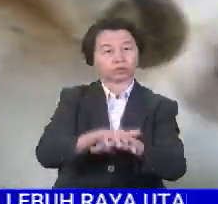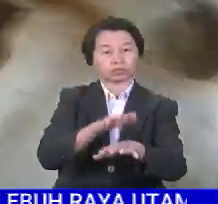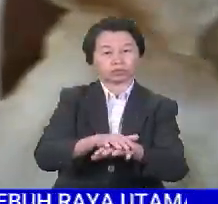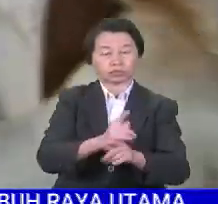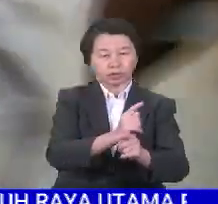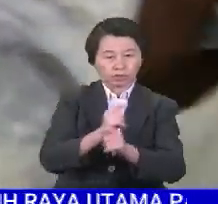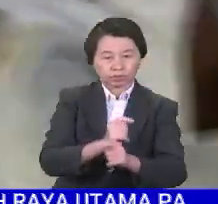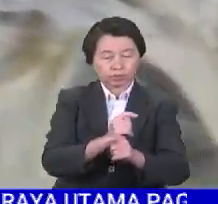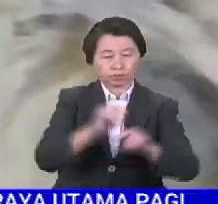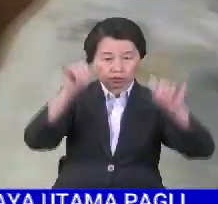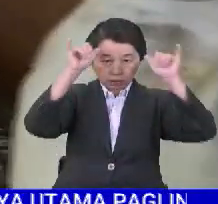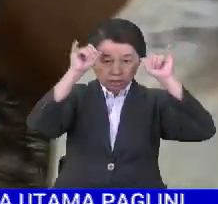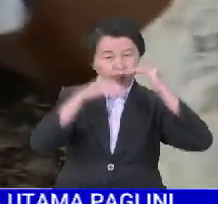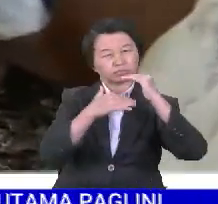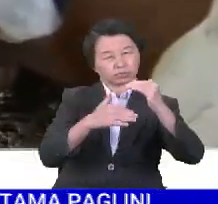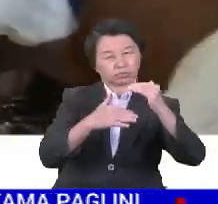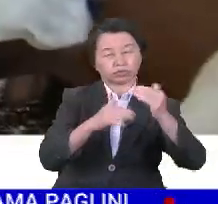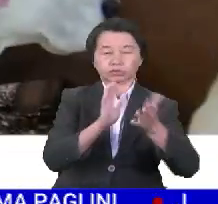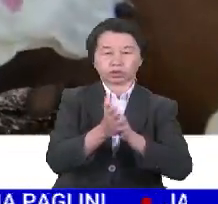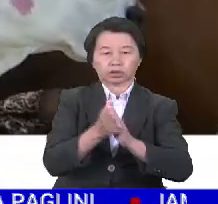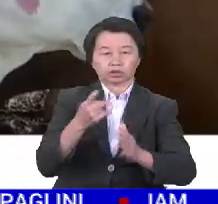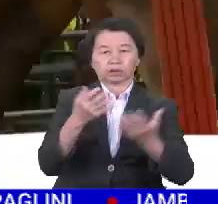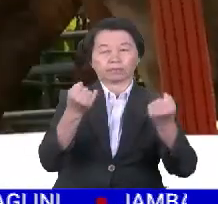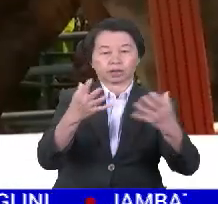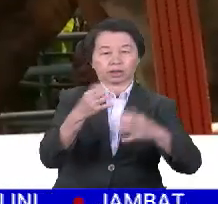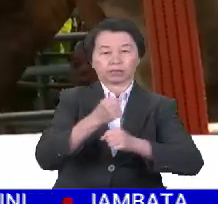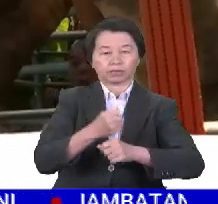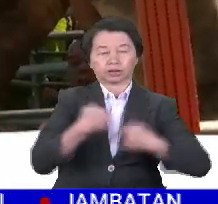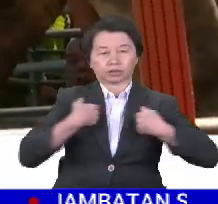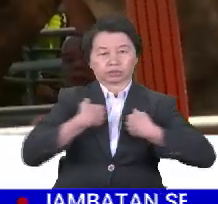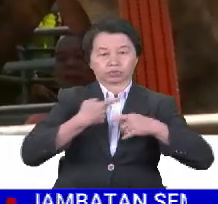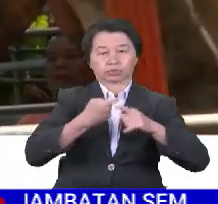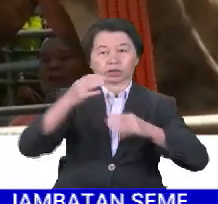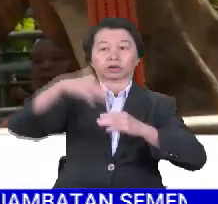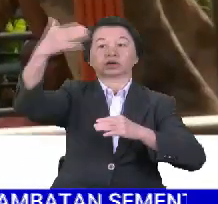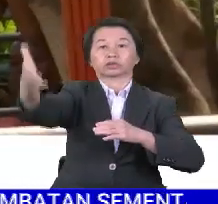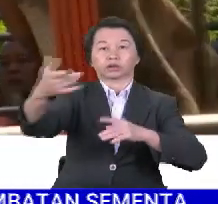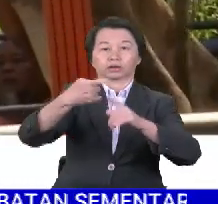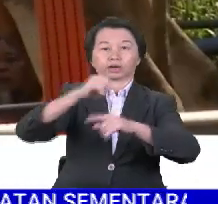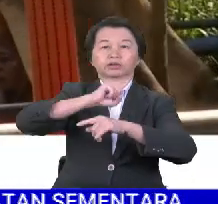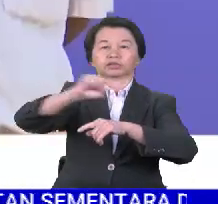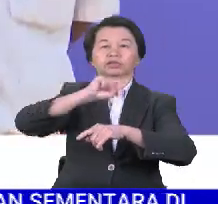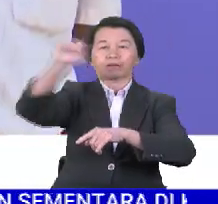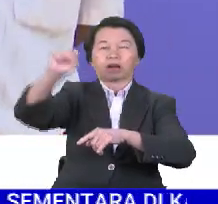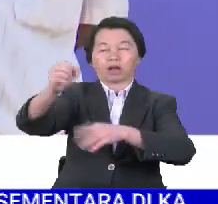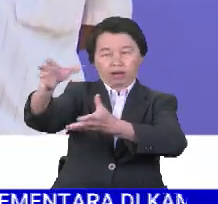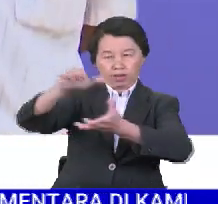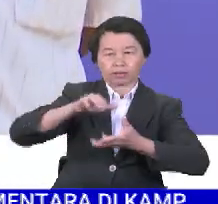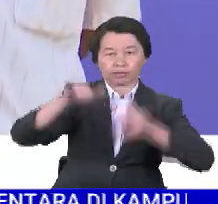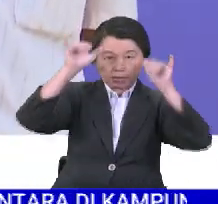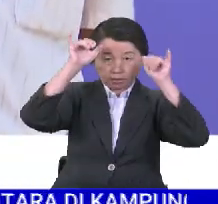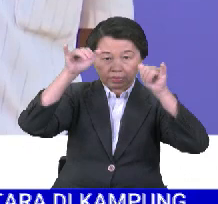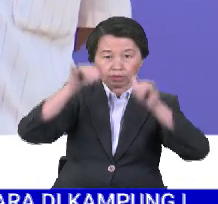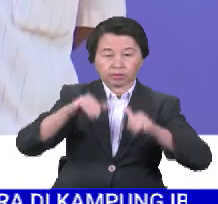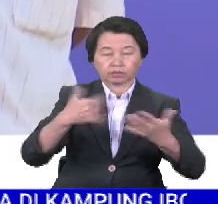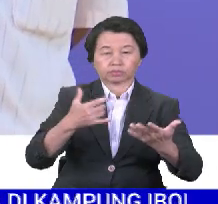di Labuan juga adalah terhad. Jadi kita banyak mengambil ternakan-ternakan dari seberang, dari Sabah. Jadi ini adalah sedikit sebaik memberi